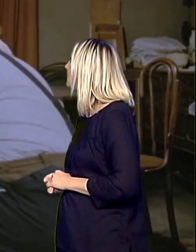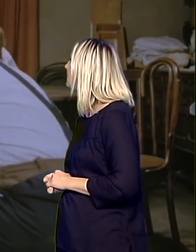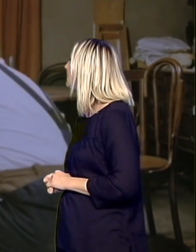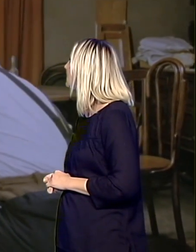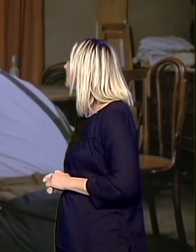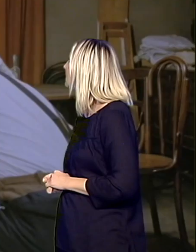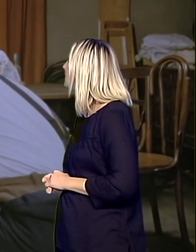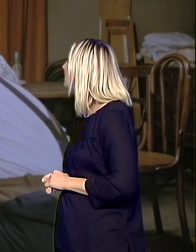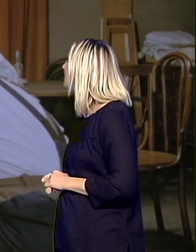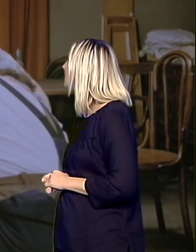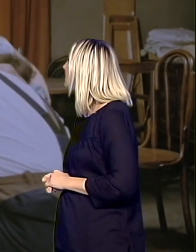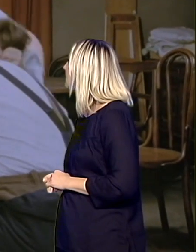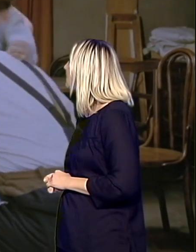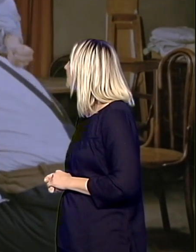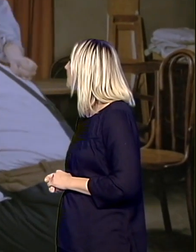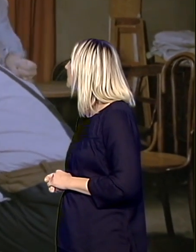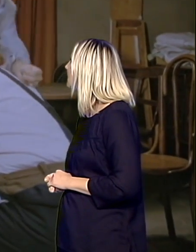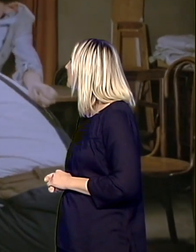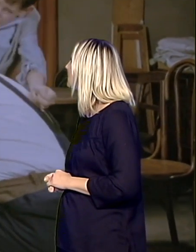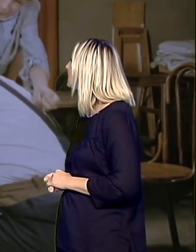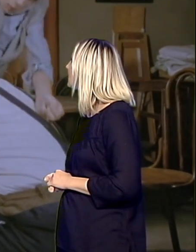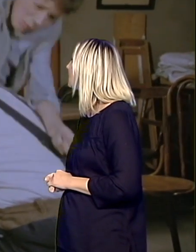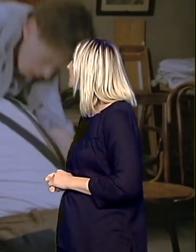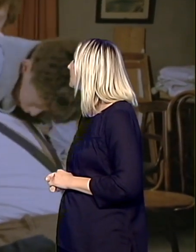bedtime. It's nearly closing time.